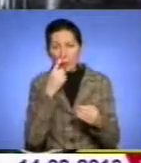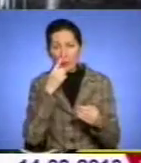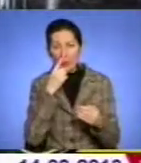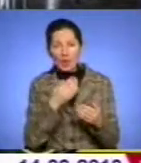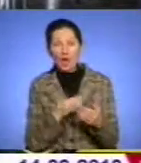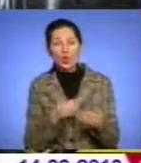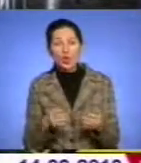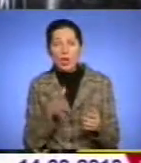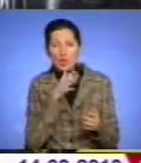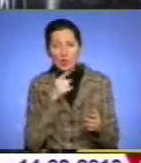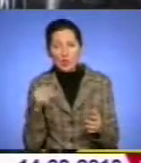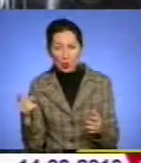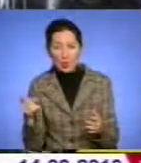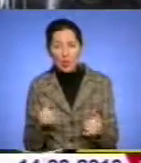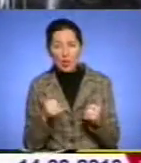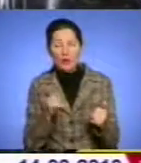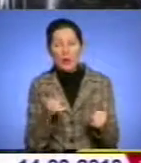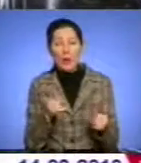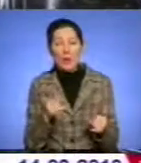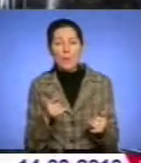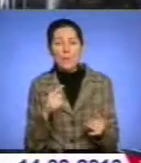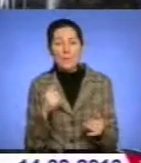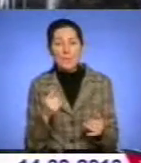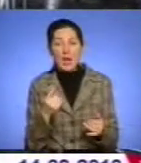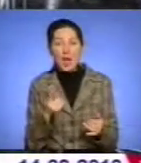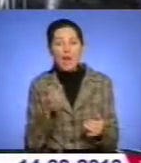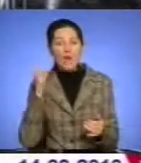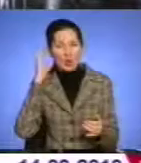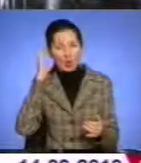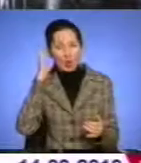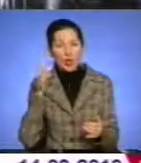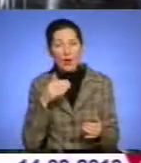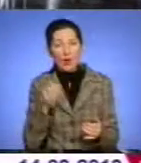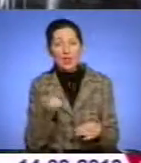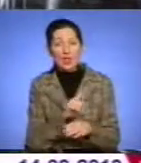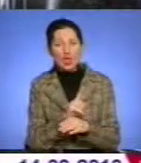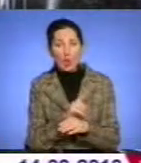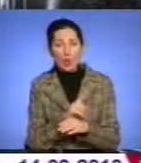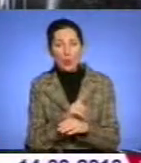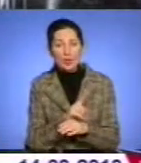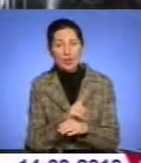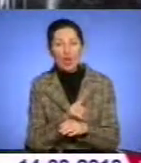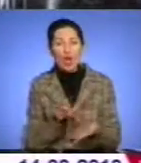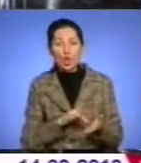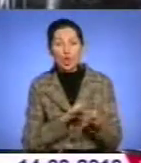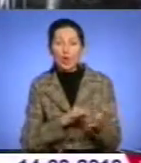И заинтересованы, чтобы их, прежде всего, выслушали ваши непосредственно тернопольские